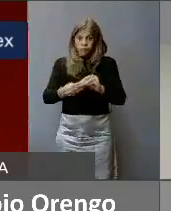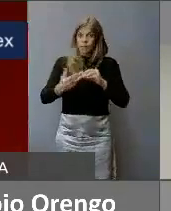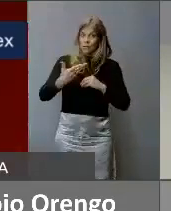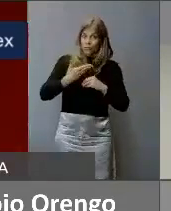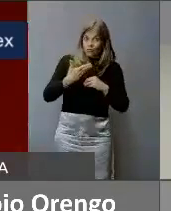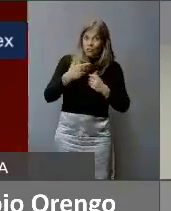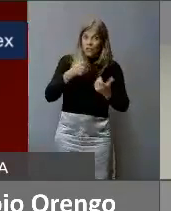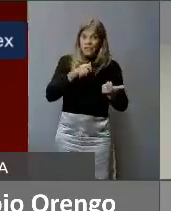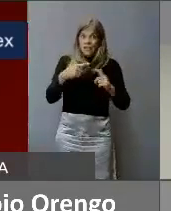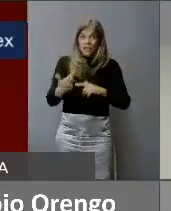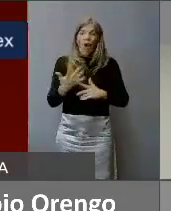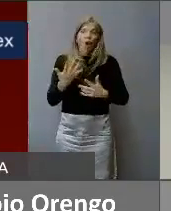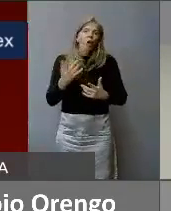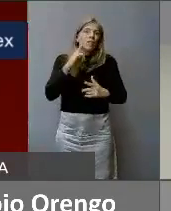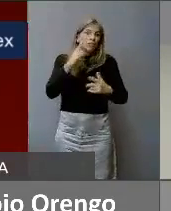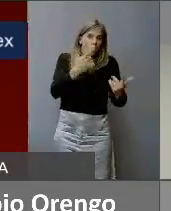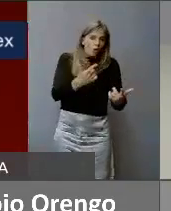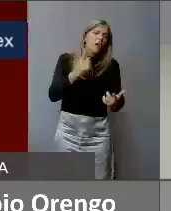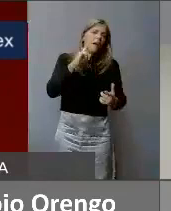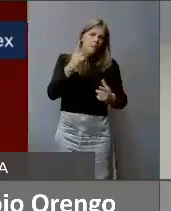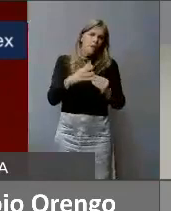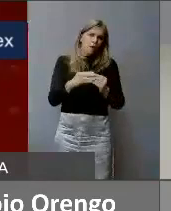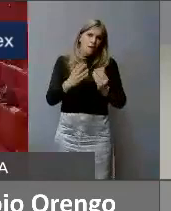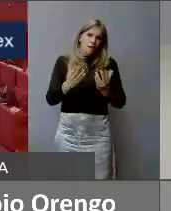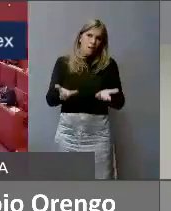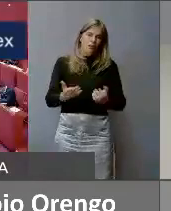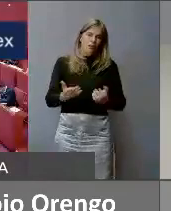elaborarlo quanto prima grazie